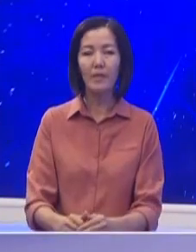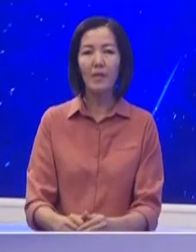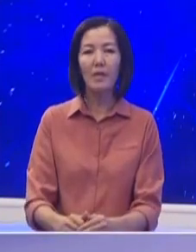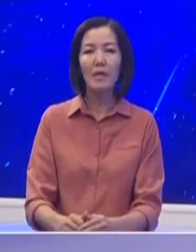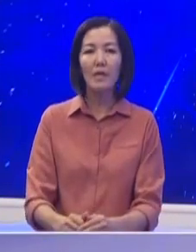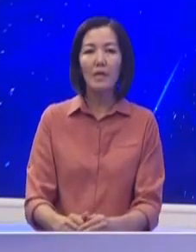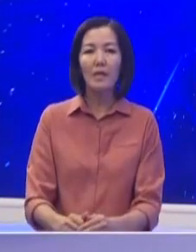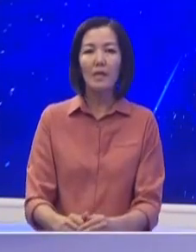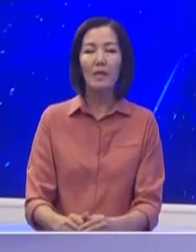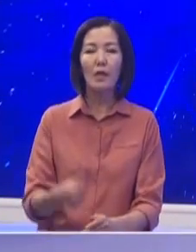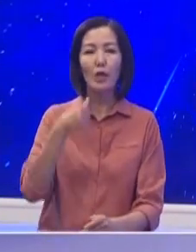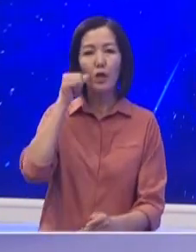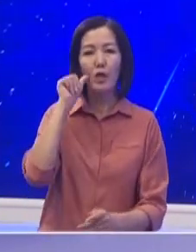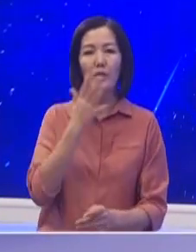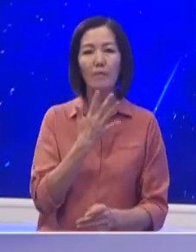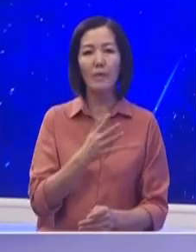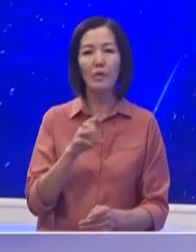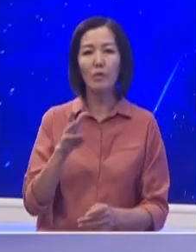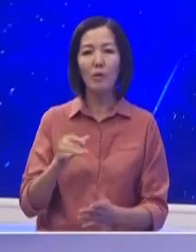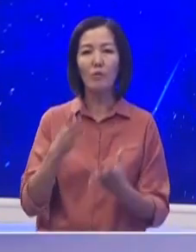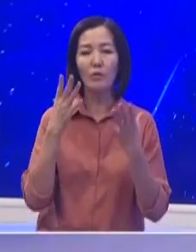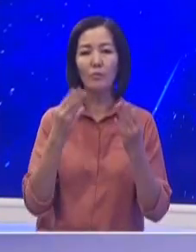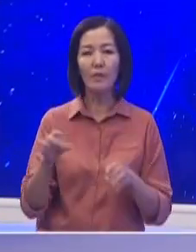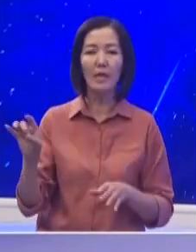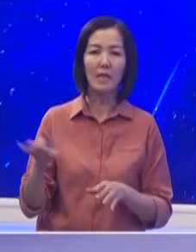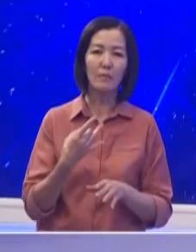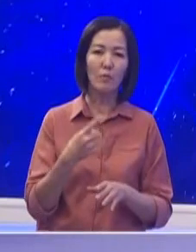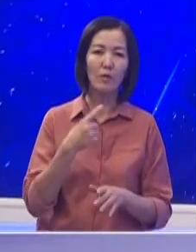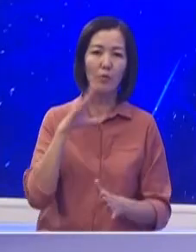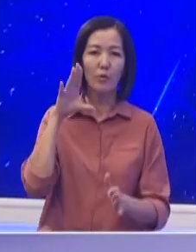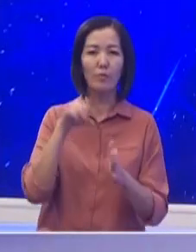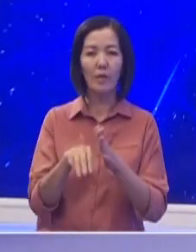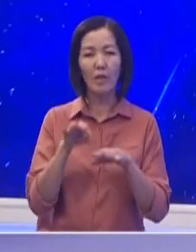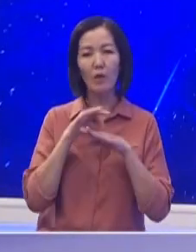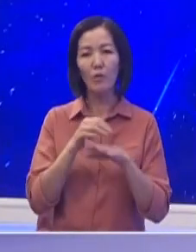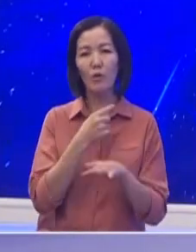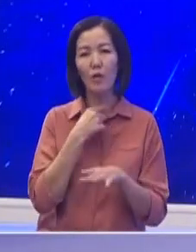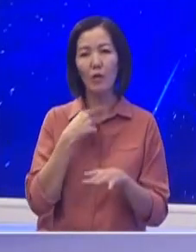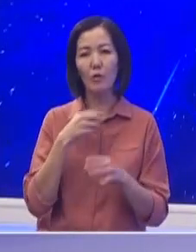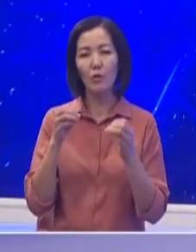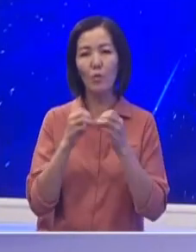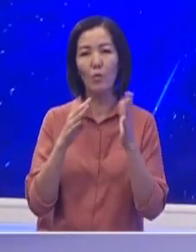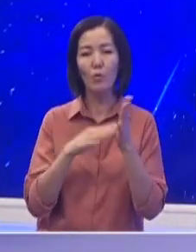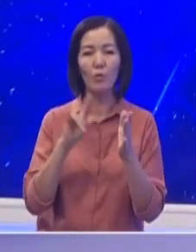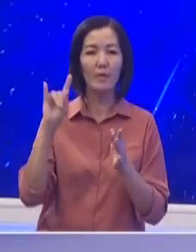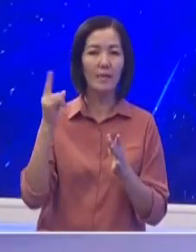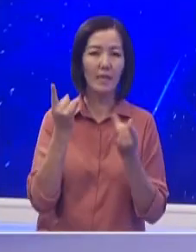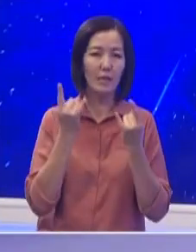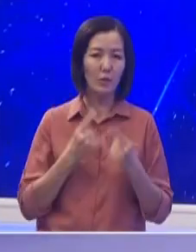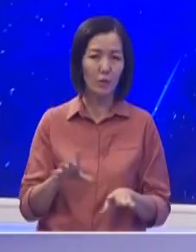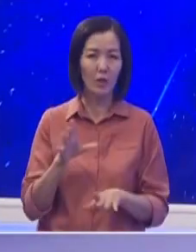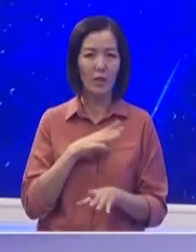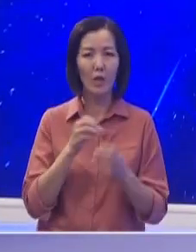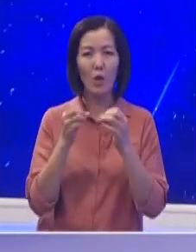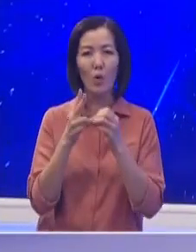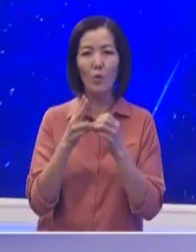Ұл туса ел қуаты, қыз туса шуақ артады. Кеше 5-ші маусымда республикалық референдум өтіп жатқан күні Талдықорғанда 19